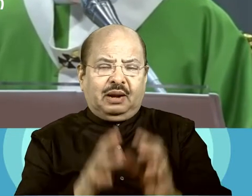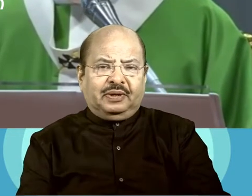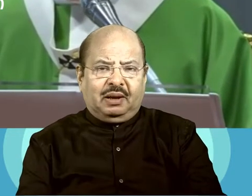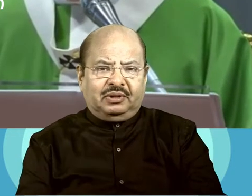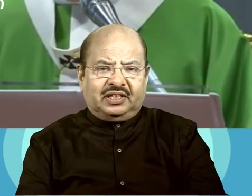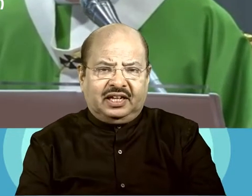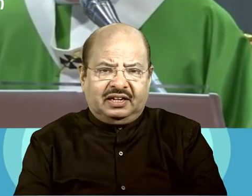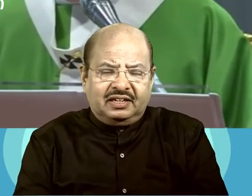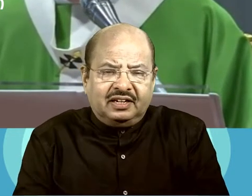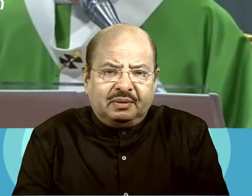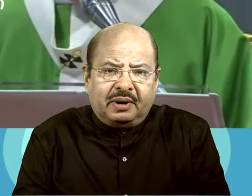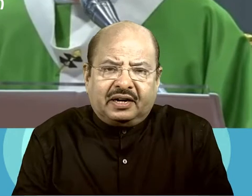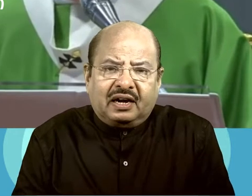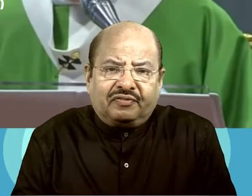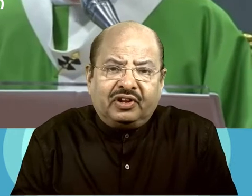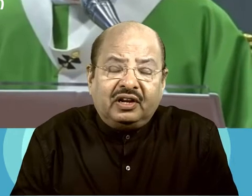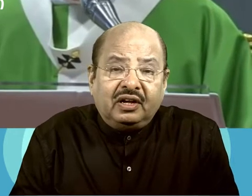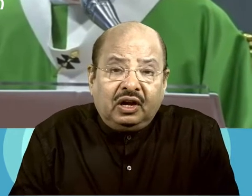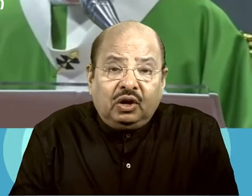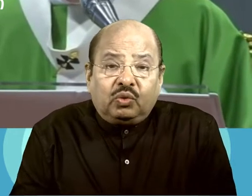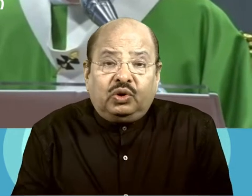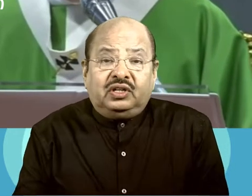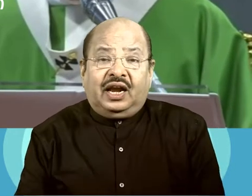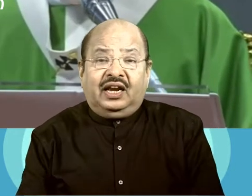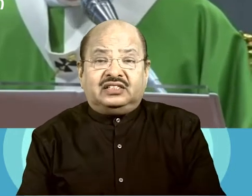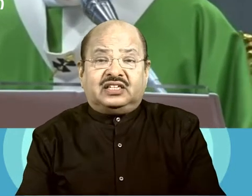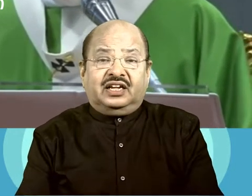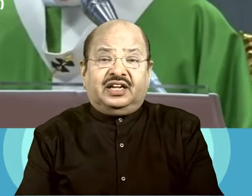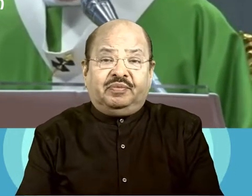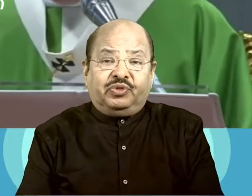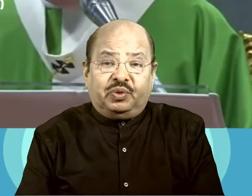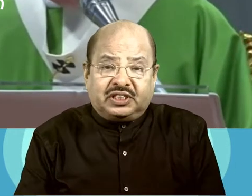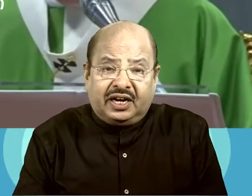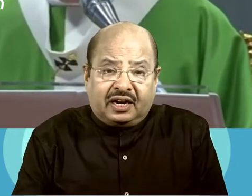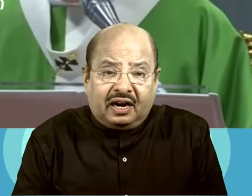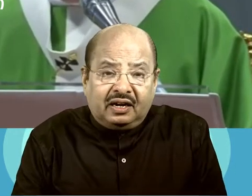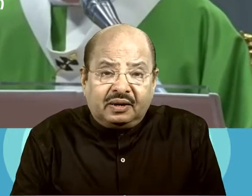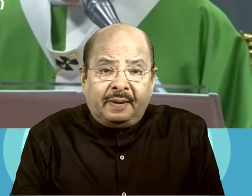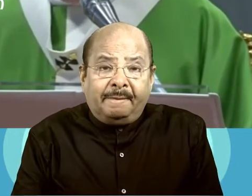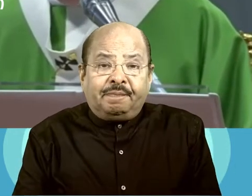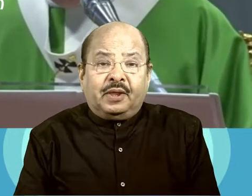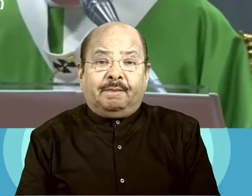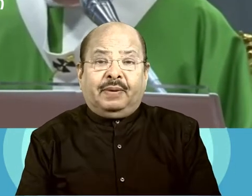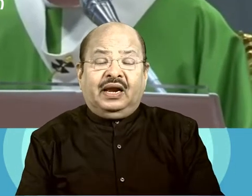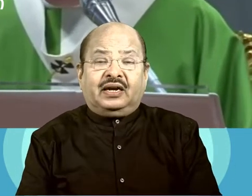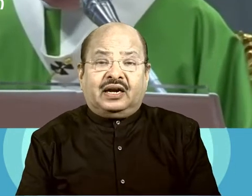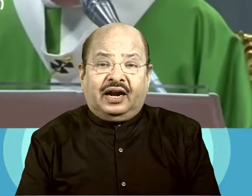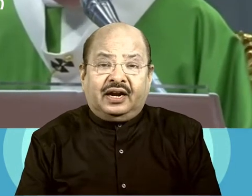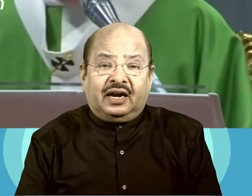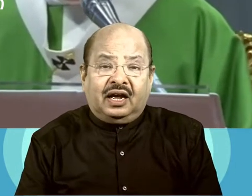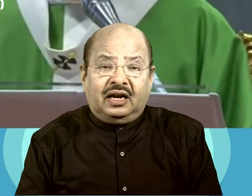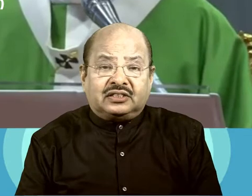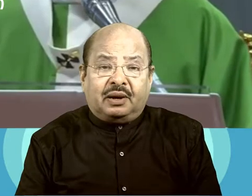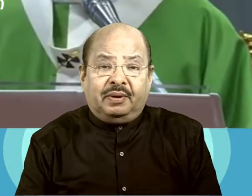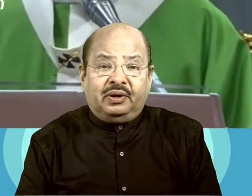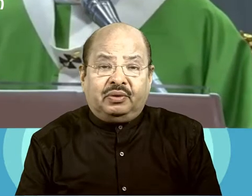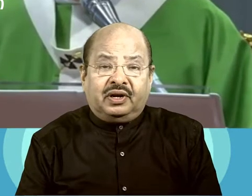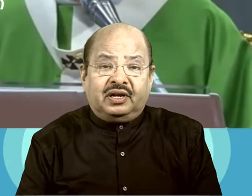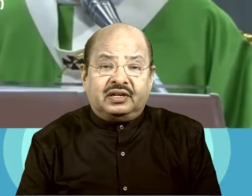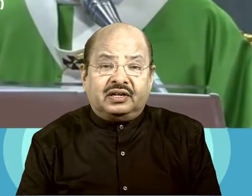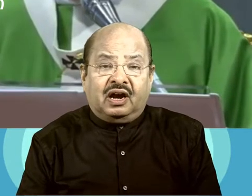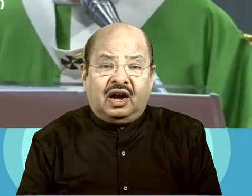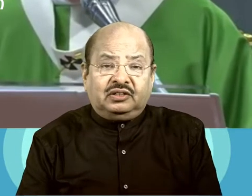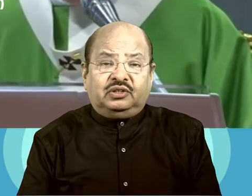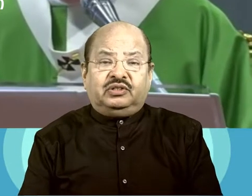തുടർന്ന് 40-ാമത്തെ പാരഗ്രാഫിൽ, ഒരു നല്ല സംഖ്യം യുവജനങ്ങൾ പല കാരണങ്ങളാൽ